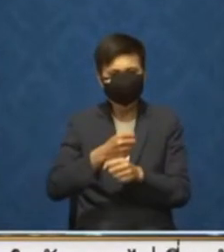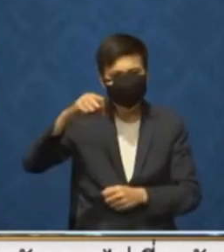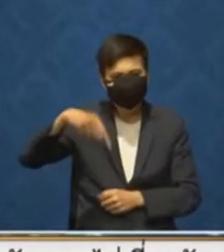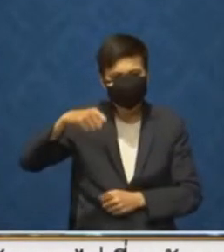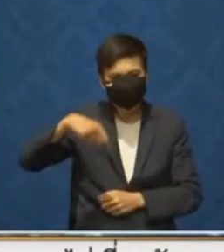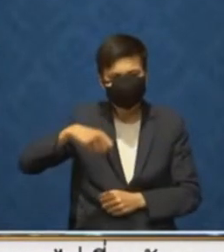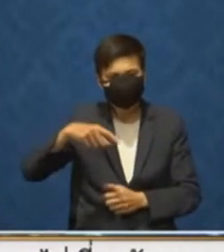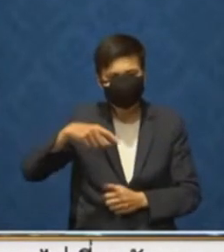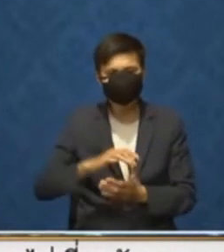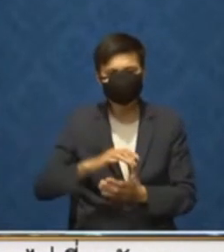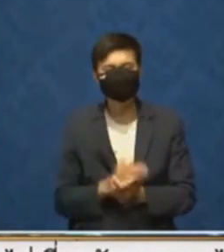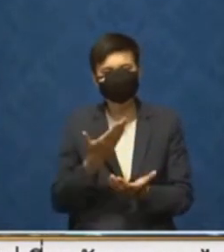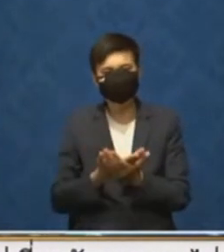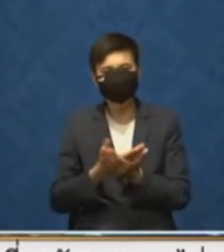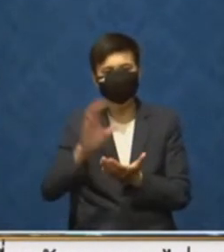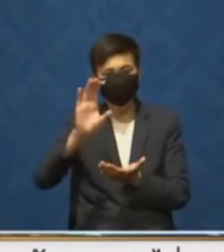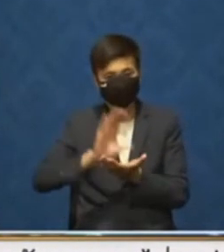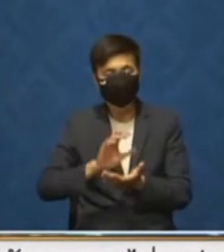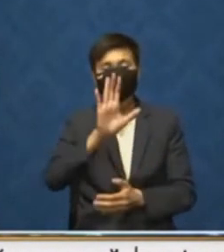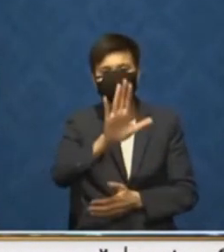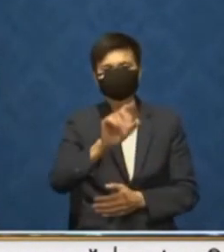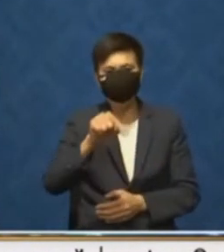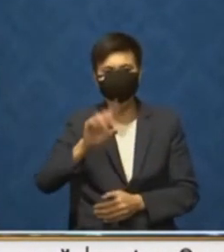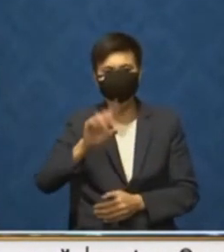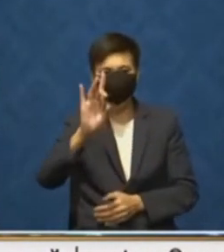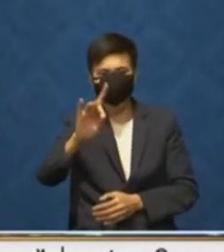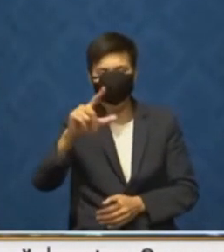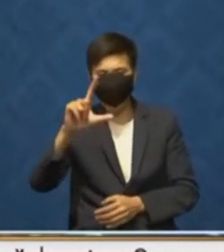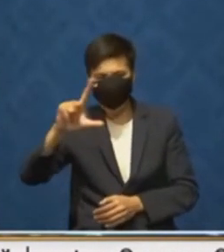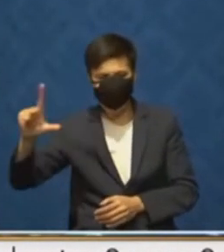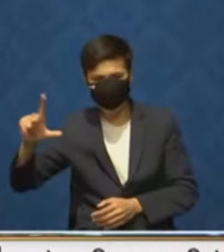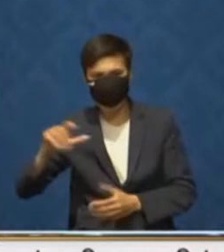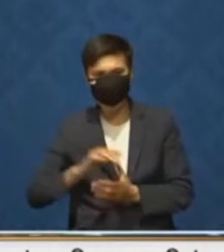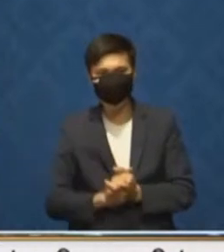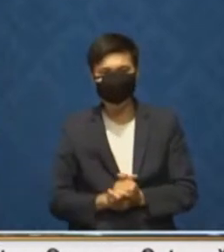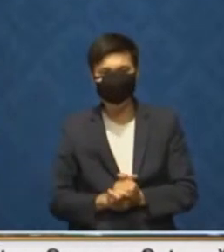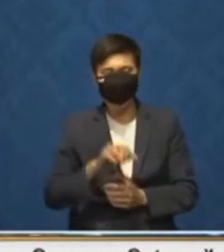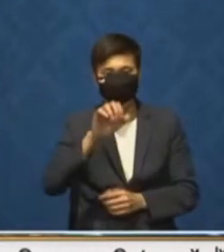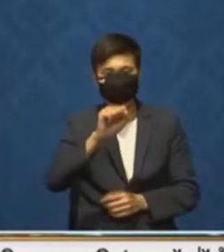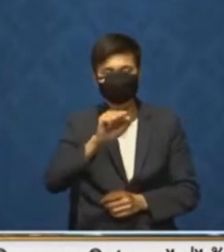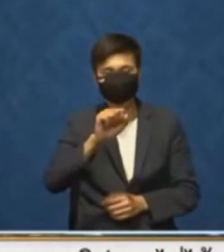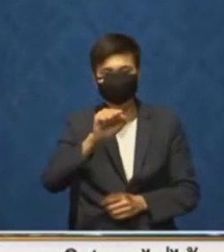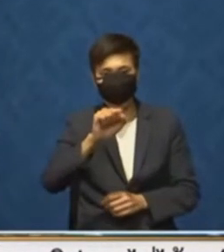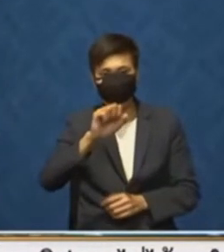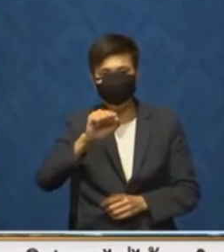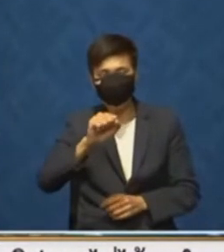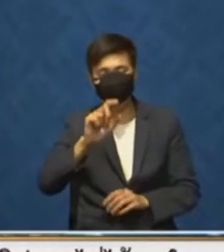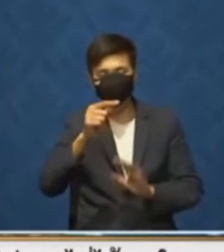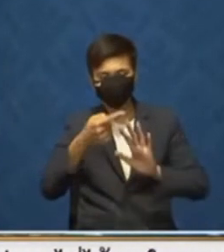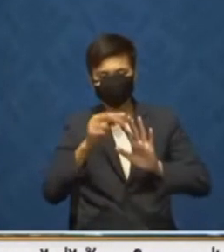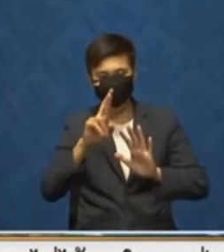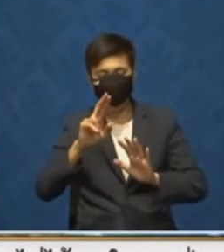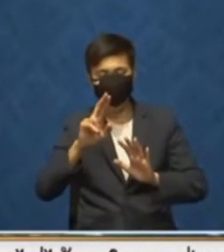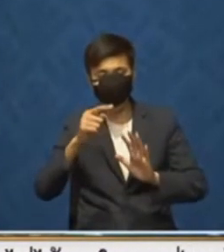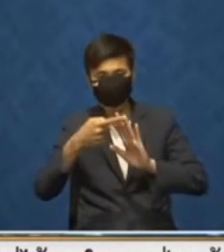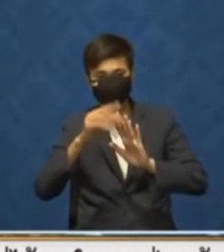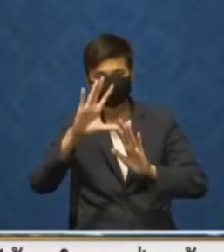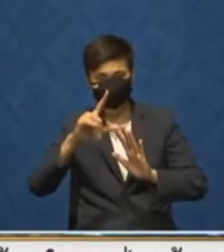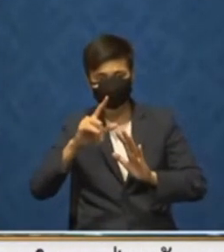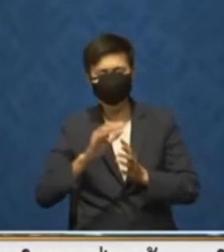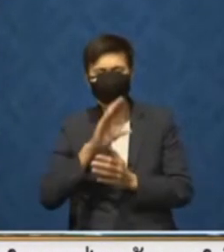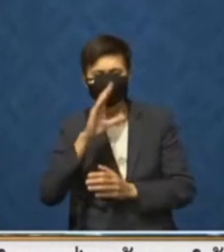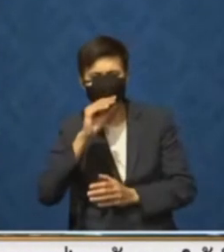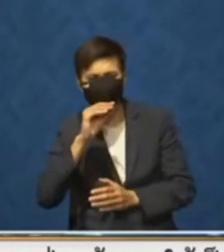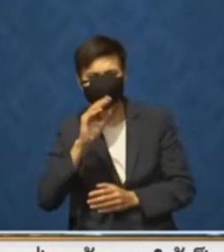มากมายมหาศาล 5.8ล้านส.สุรเชษฐ์เปล่าหารัฐมนตรีตอบกลับมาบอกไม่ใช่แล้วไม่ได้คิดแบบนั้นแต่ไม่ได้บอกว่าเท่าไหร่ครับ